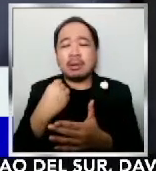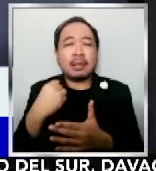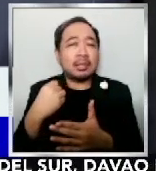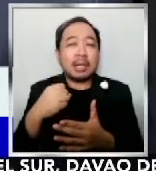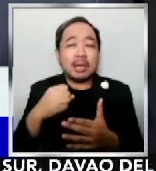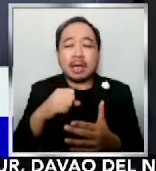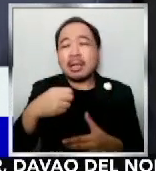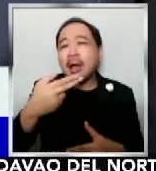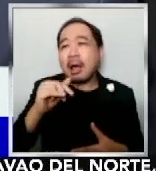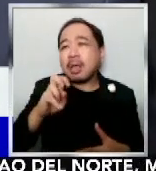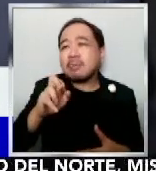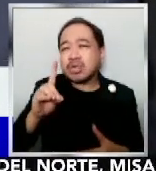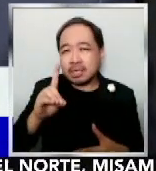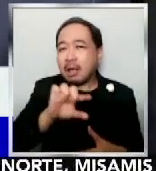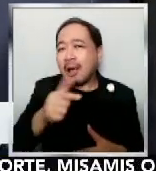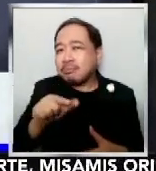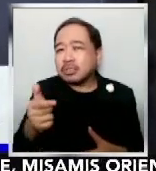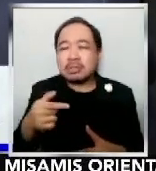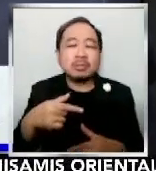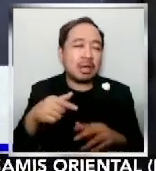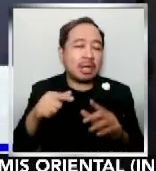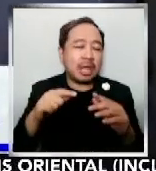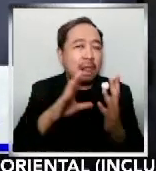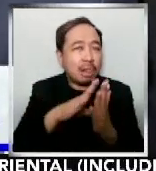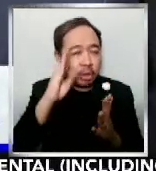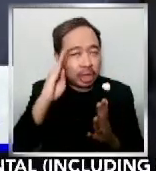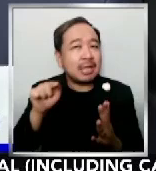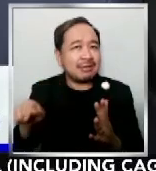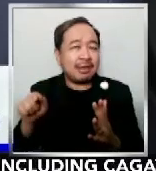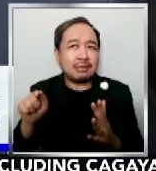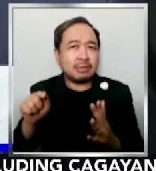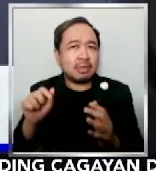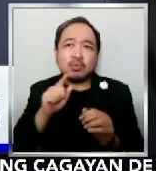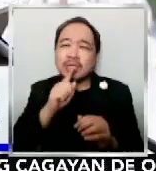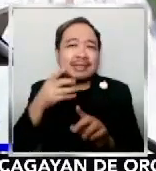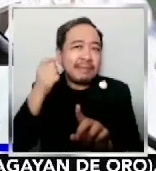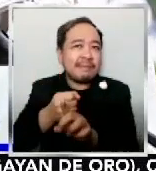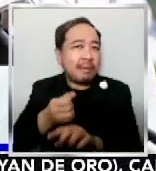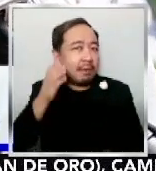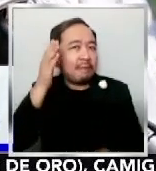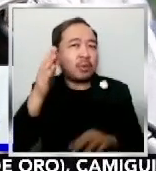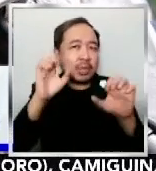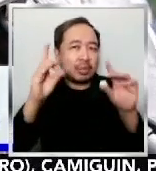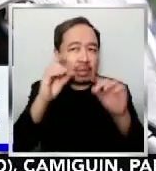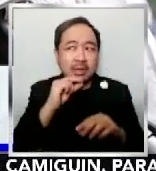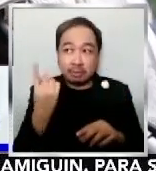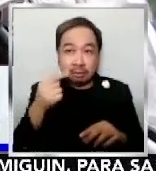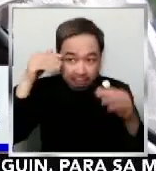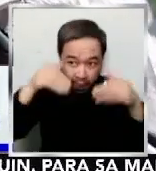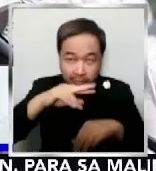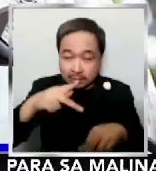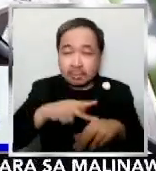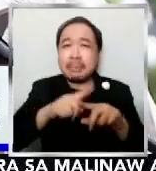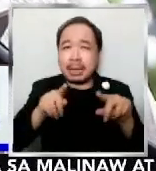blended learning, which is the future of education, no? Hindi lang po sa atin, that's all over the world, no? That is why meron muna